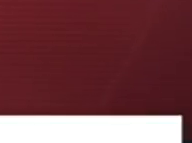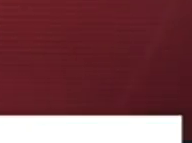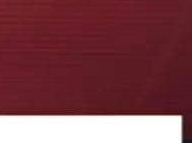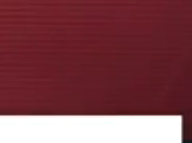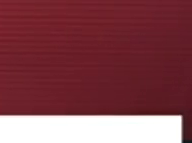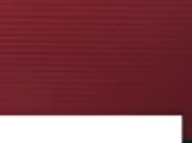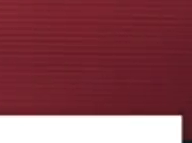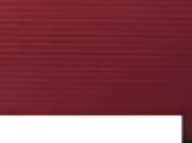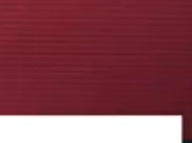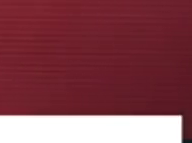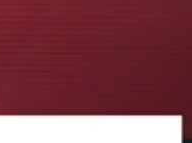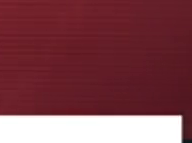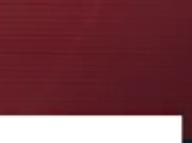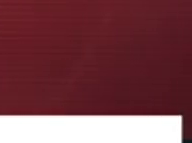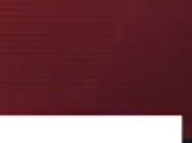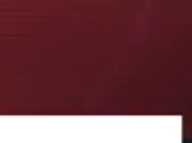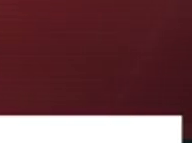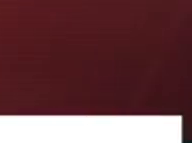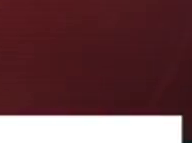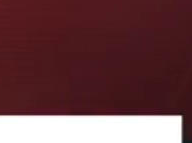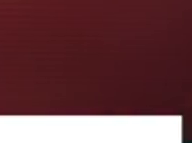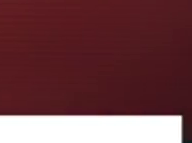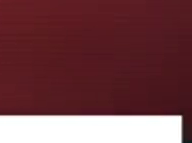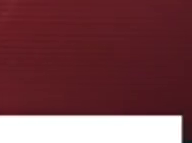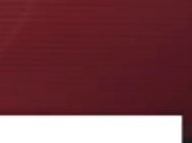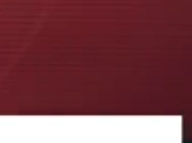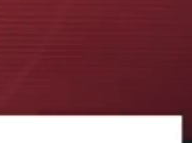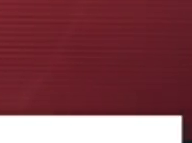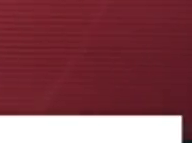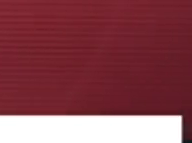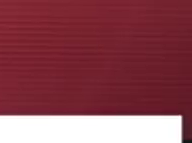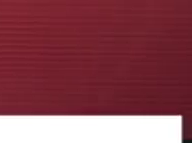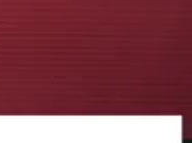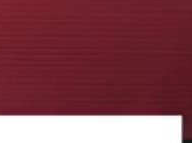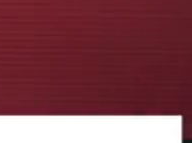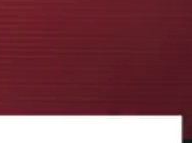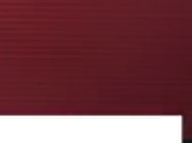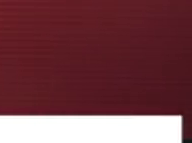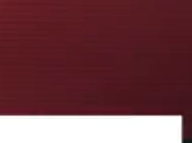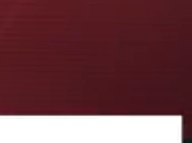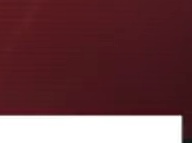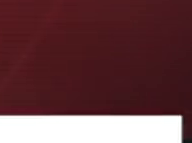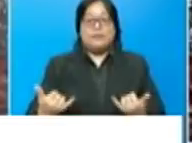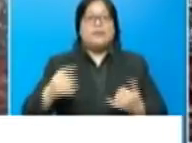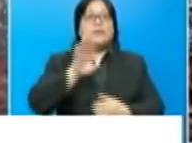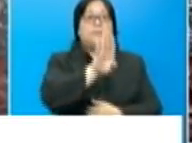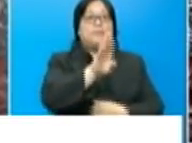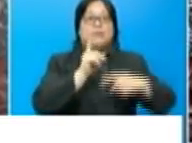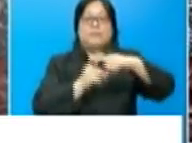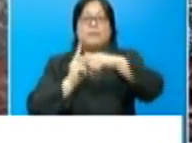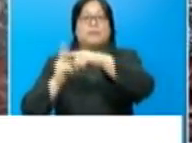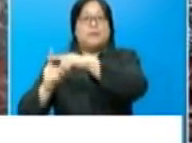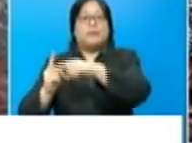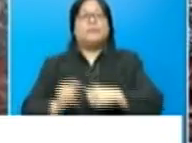bahawa mereka boleh mendapat sokongan rakyat sekiranya PRU diadakan dalam masa terdekat? Saya rasa dalam pandangan saya